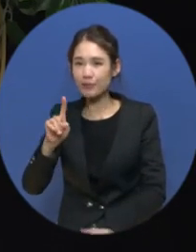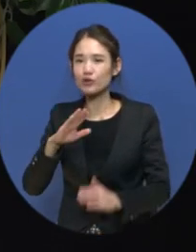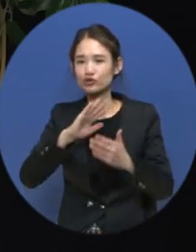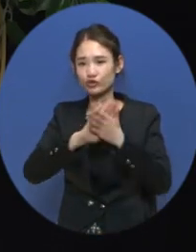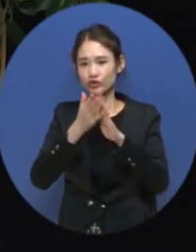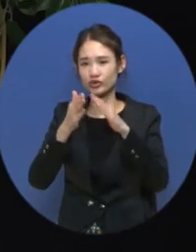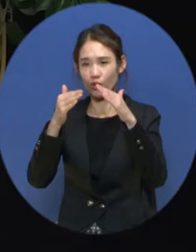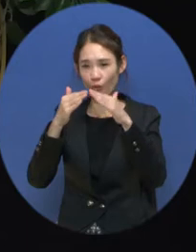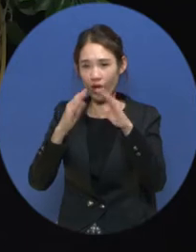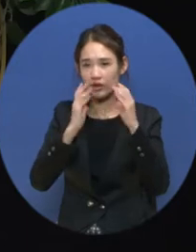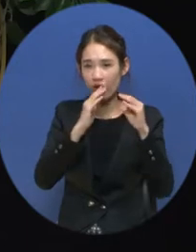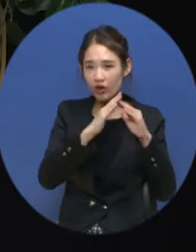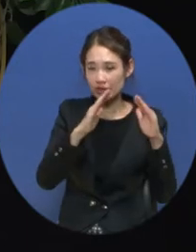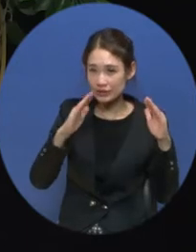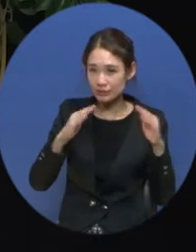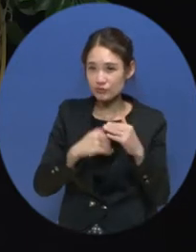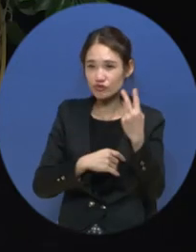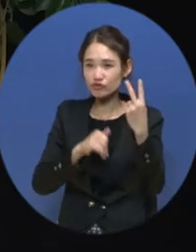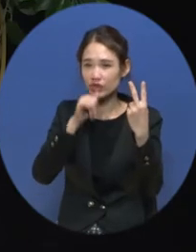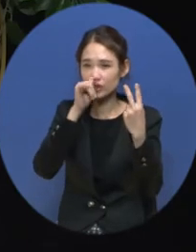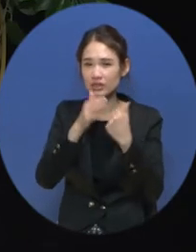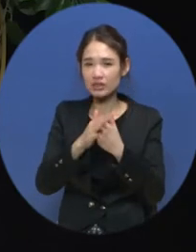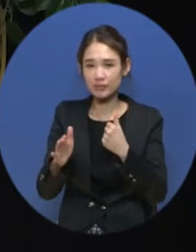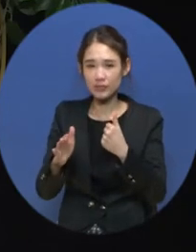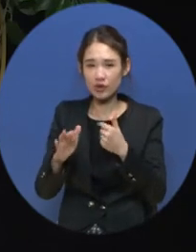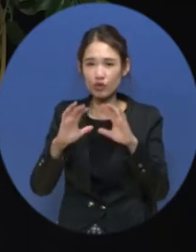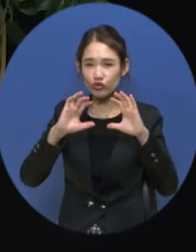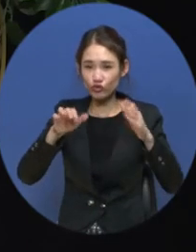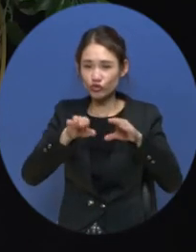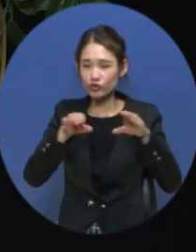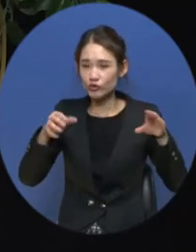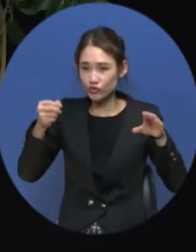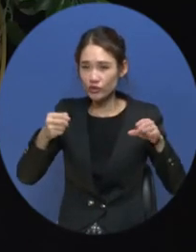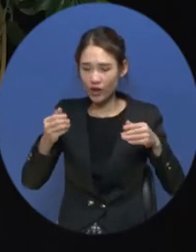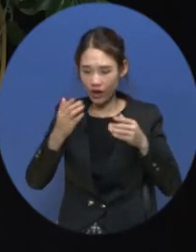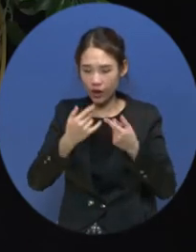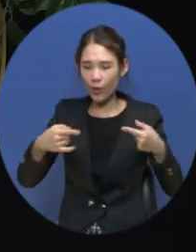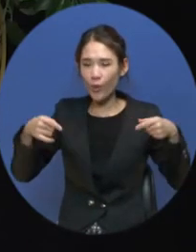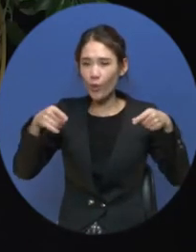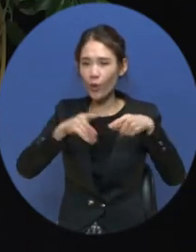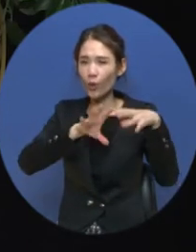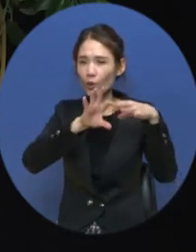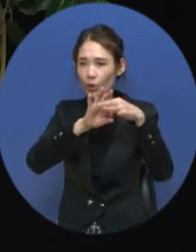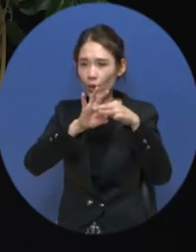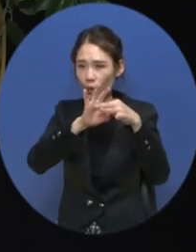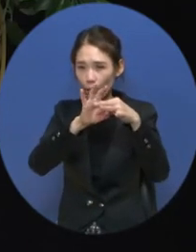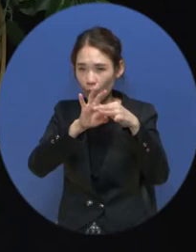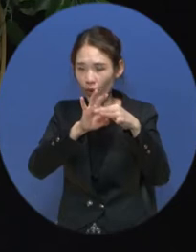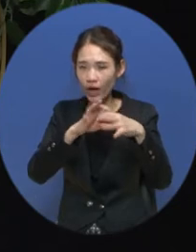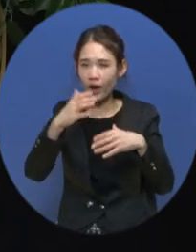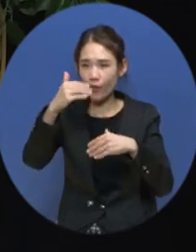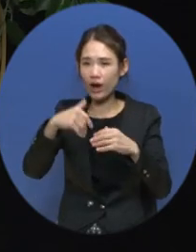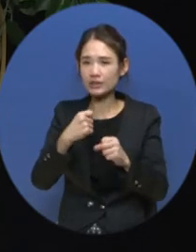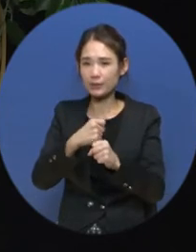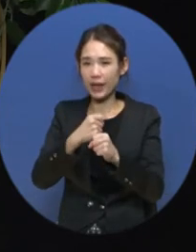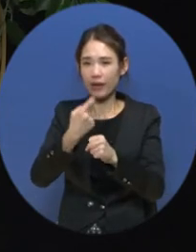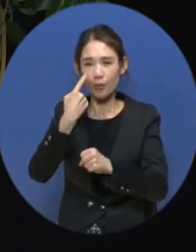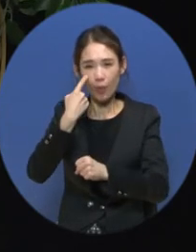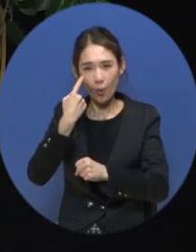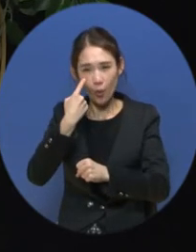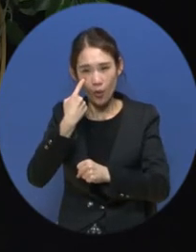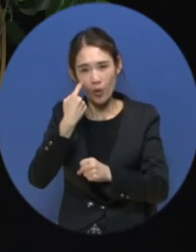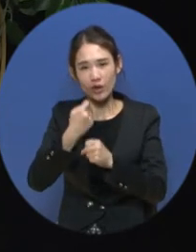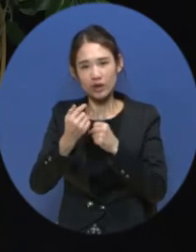있고 어린이집에도 있으니까 이거를 국가 수준의 공통과정을 만들자. 그래서 이